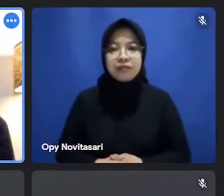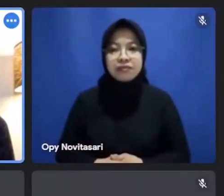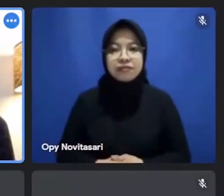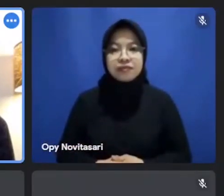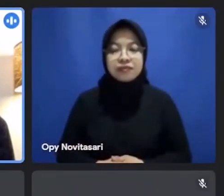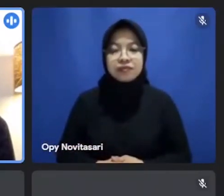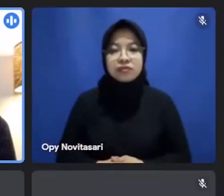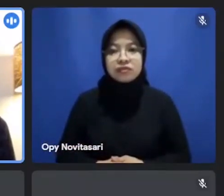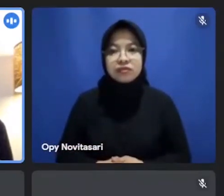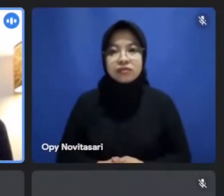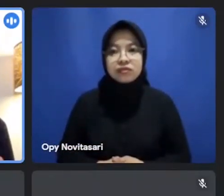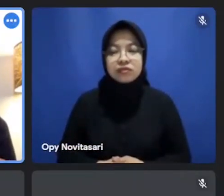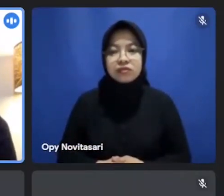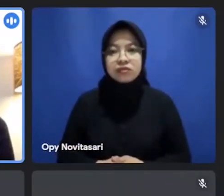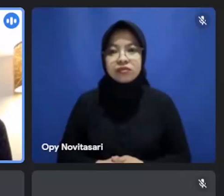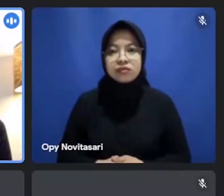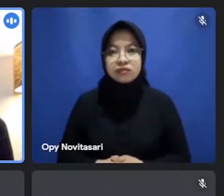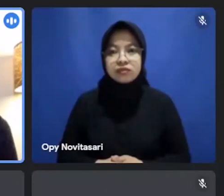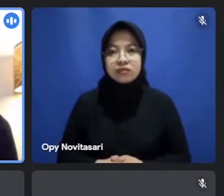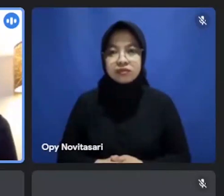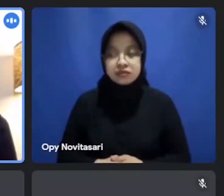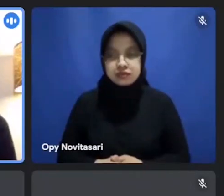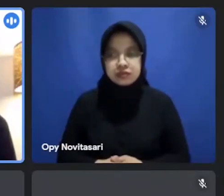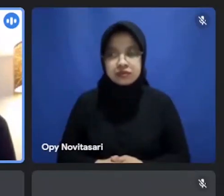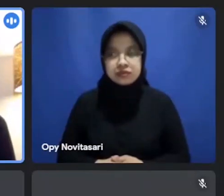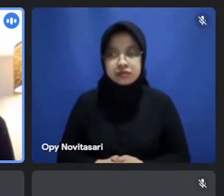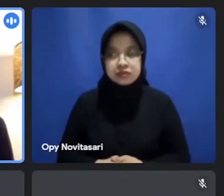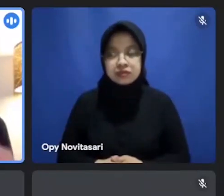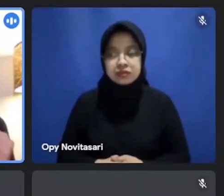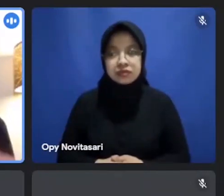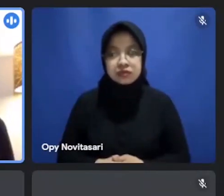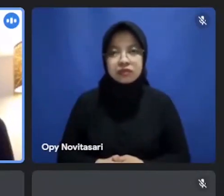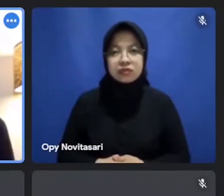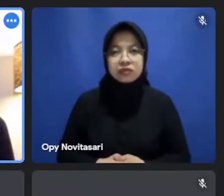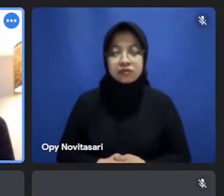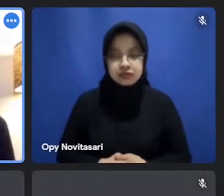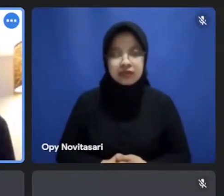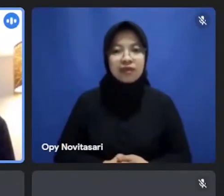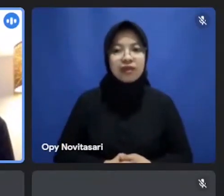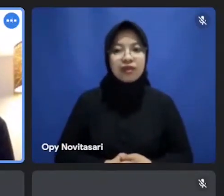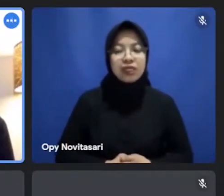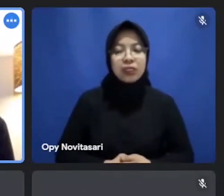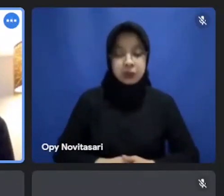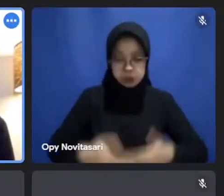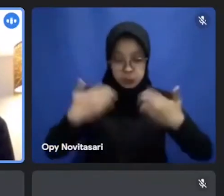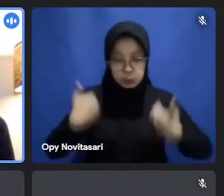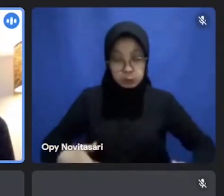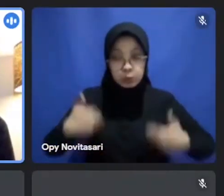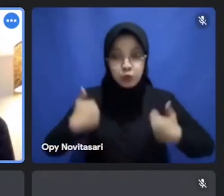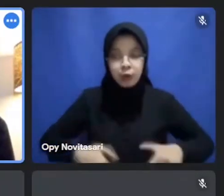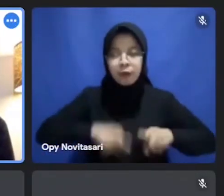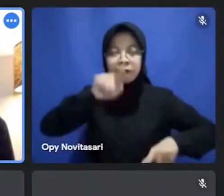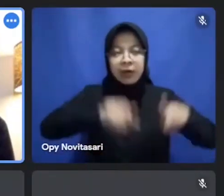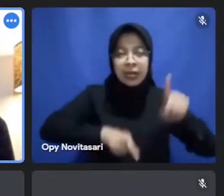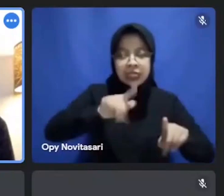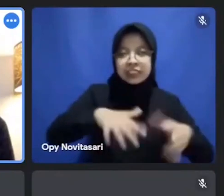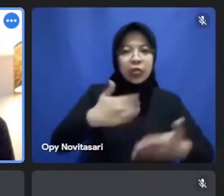ee bahwa teman-teman di ee teman-teman yang tubuhnya beragam itu seakan-akan ee